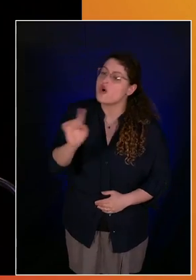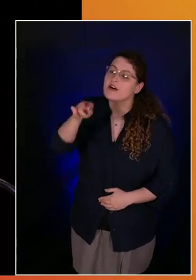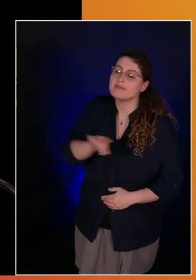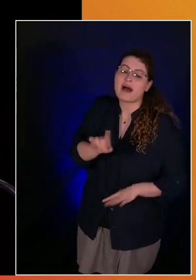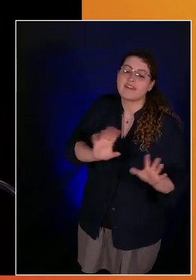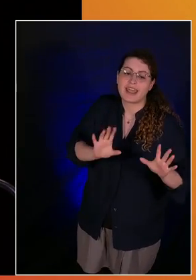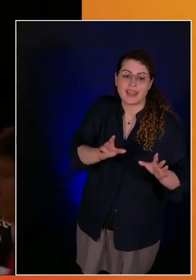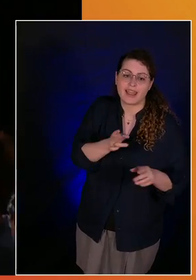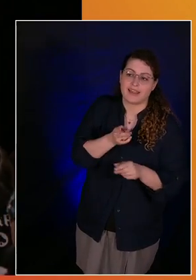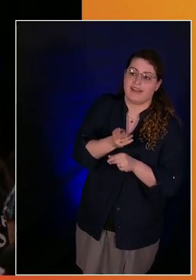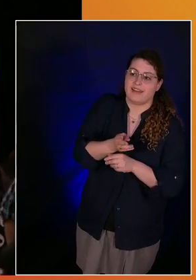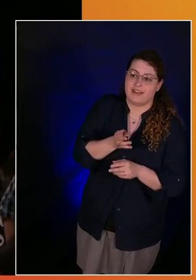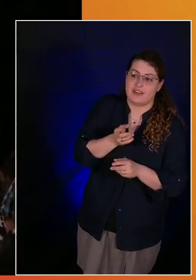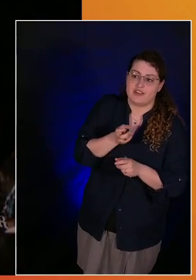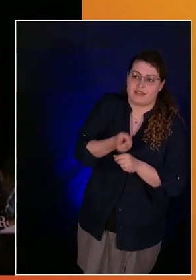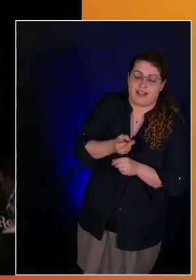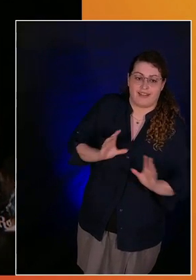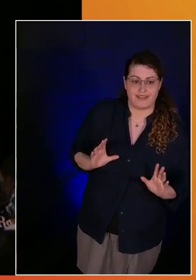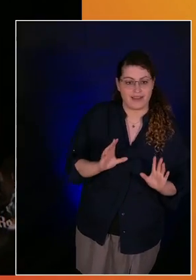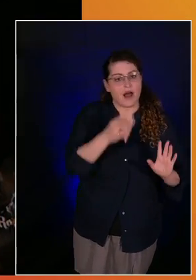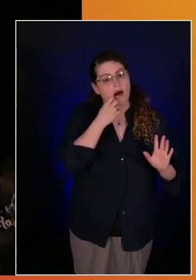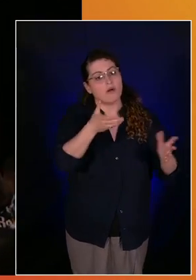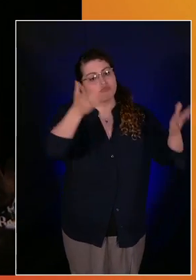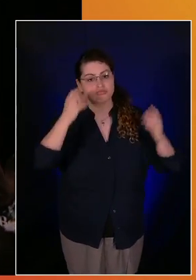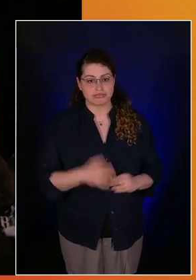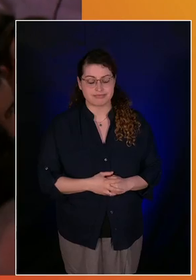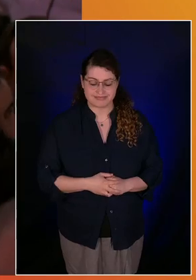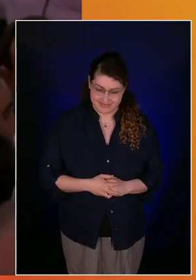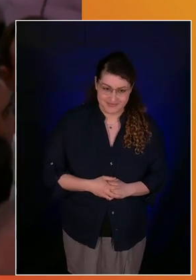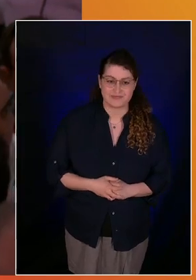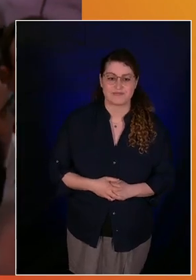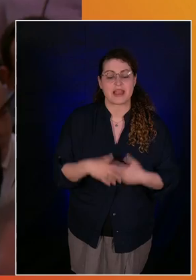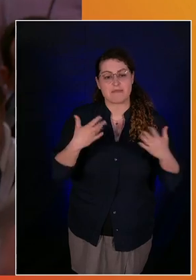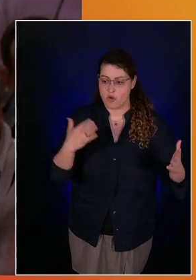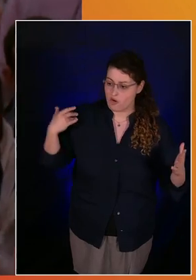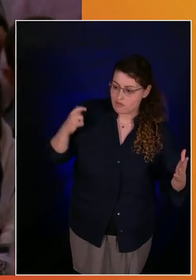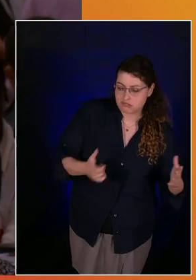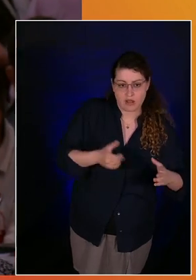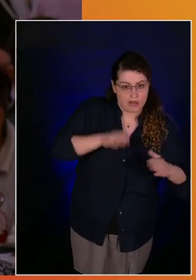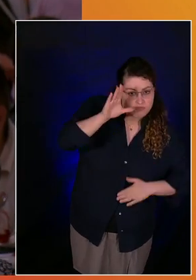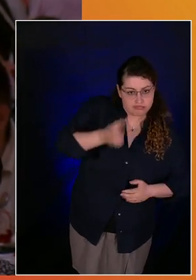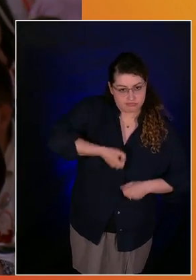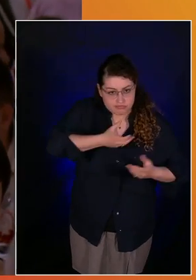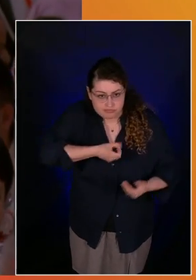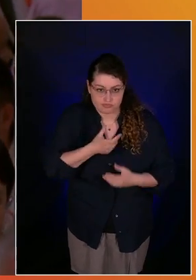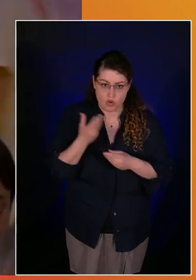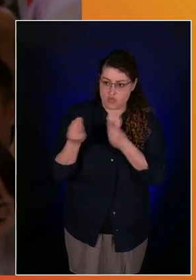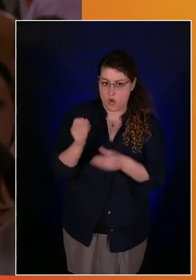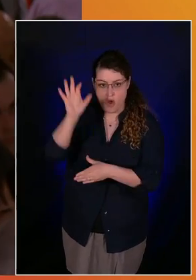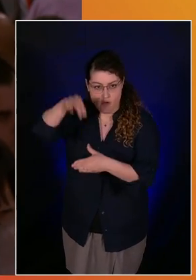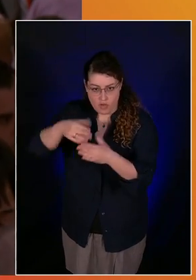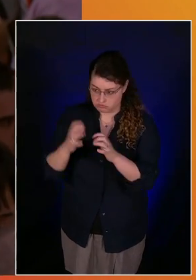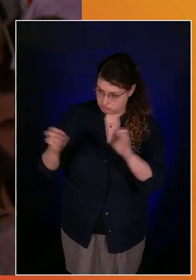tu es couillon toi ouis donc nous débattons depuis lundi avec différents moyens prise de parole ou vote sur le sujet central de de notre